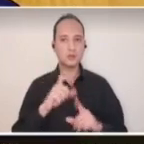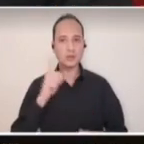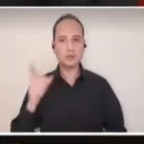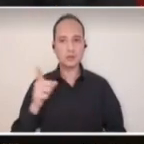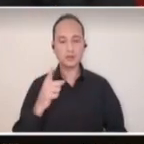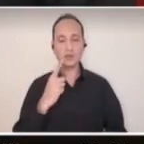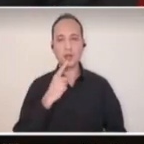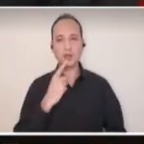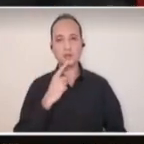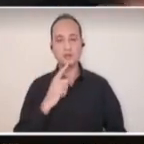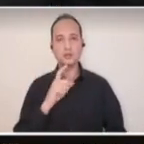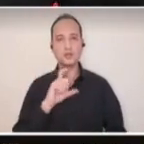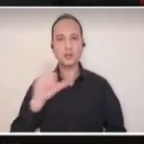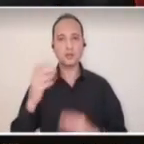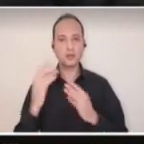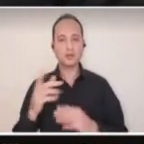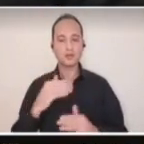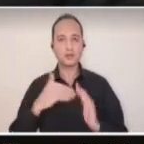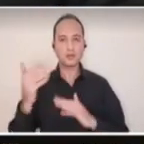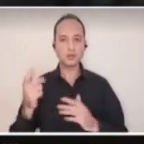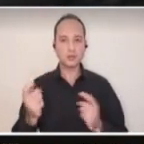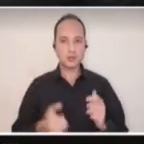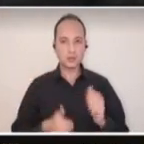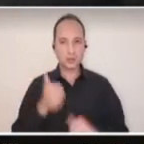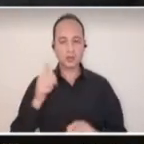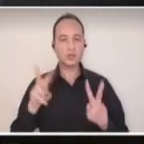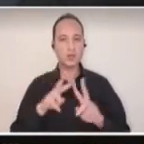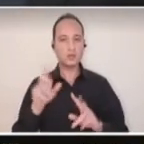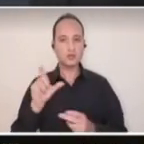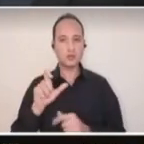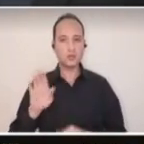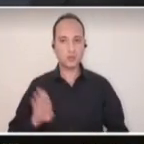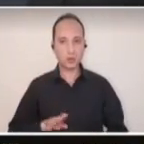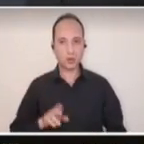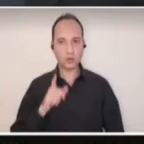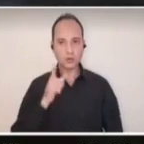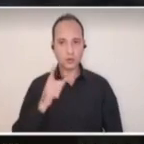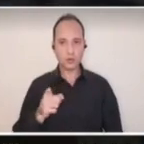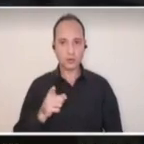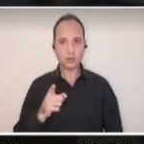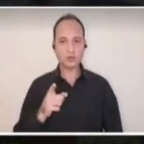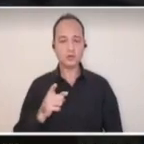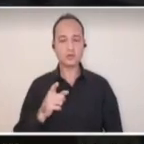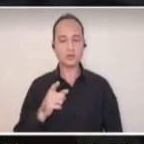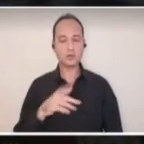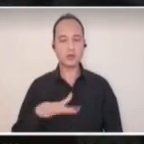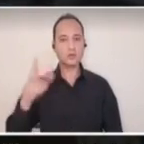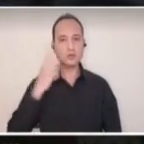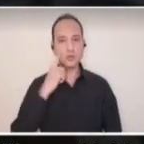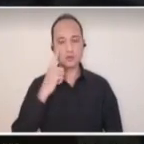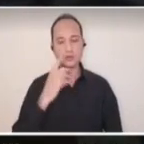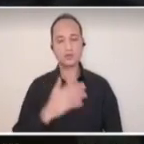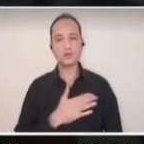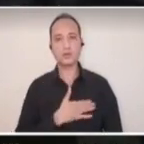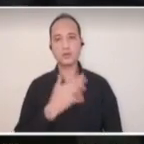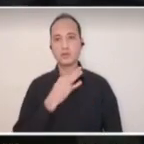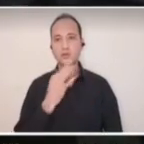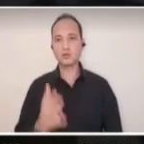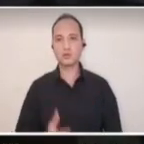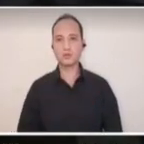veren Dışişleri Bakanımız Sayın Mevlüt Çavuşoğlu'na huzurlarınızda yürekten tebrik ediyorum.